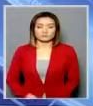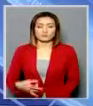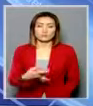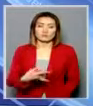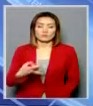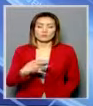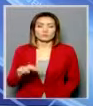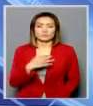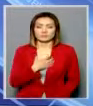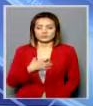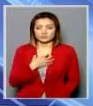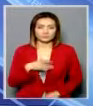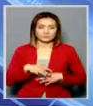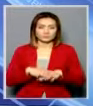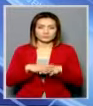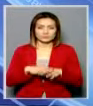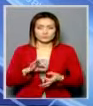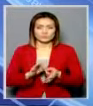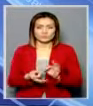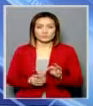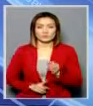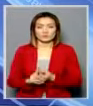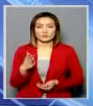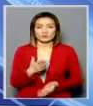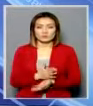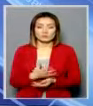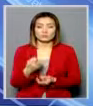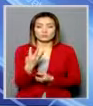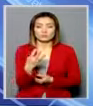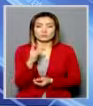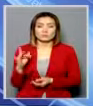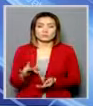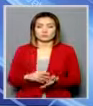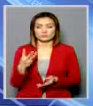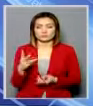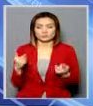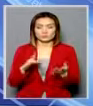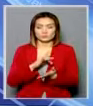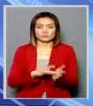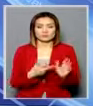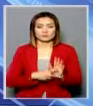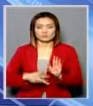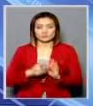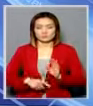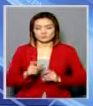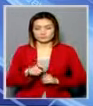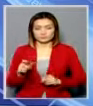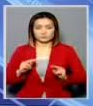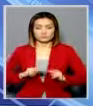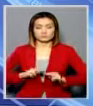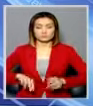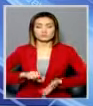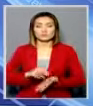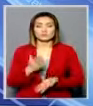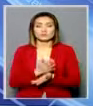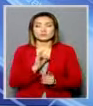Өңірде республикалық математикалық регата олимпиадасы басталды. Оған 14 облыс пен 3 ірі қаладан 80-ге жуық педагог қатысты.